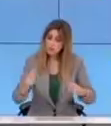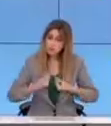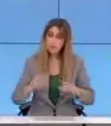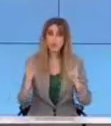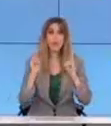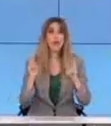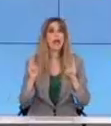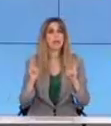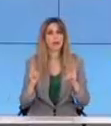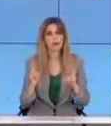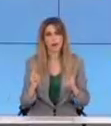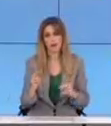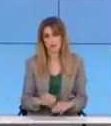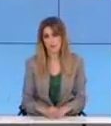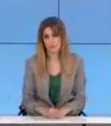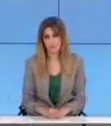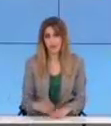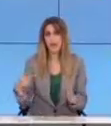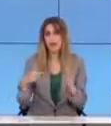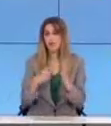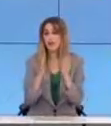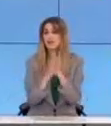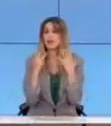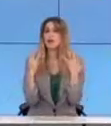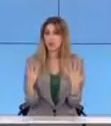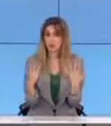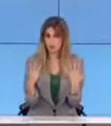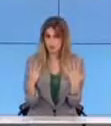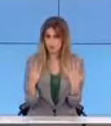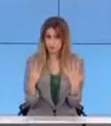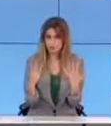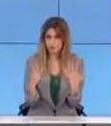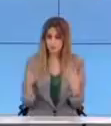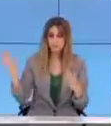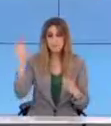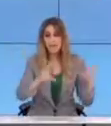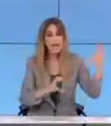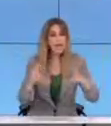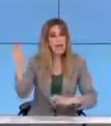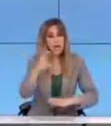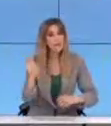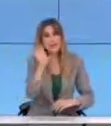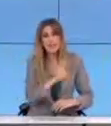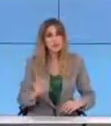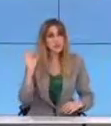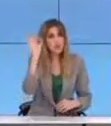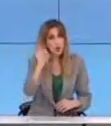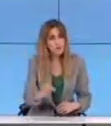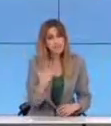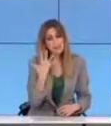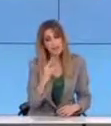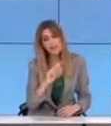δραστηριότητα. Για το 2018, οι επενδύσεις στον τουρισμό έφτασαν τα 5 δισεκατομμύρια